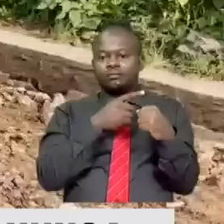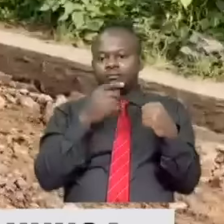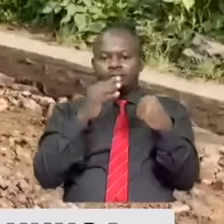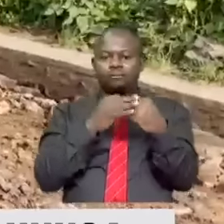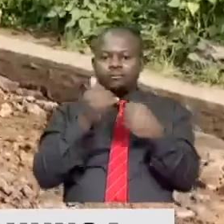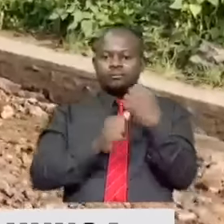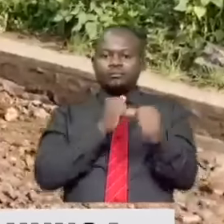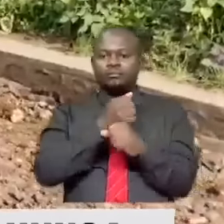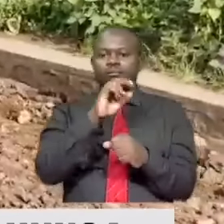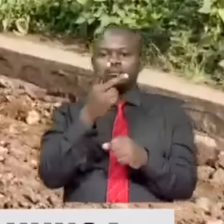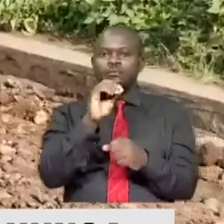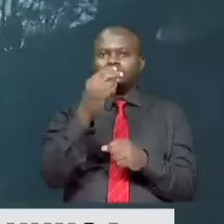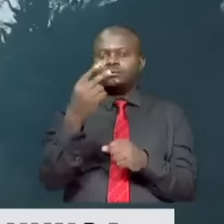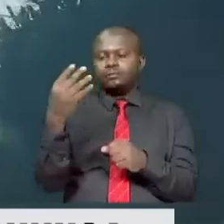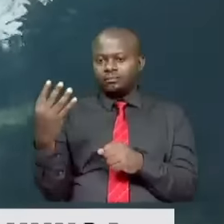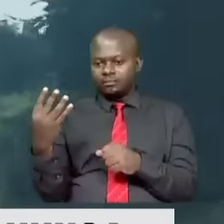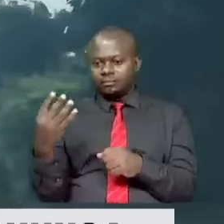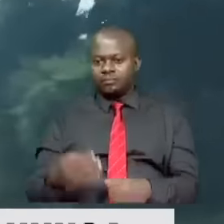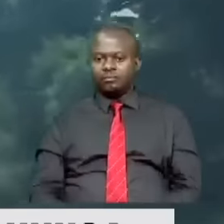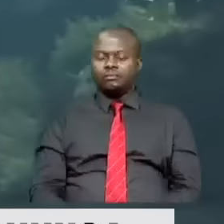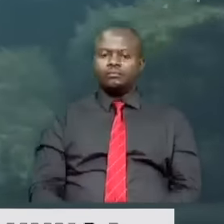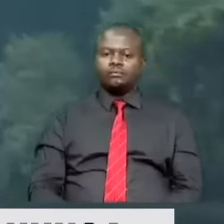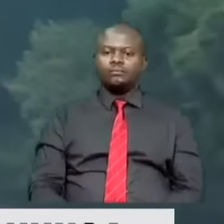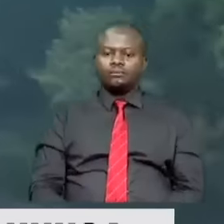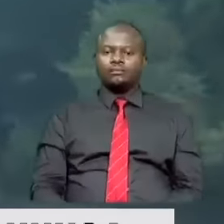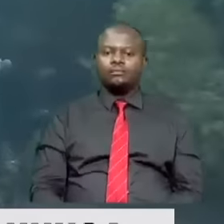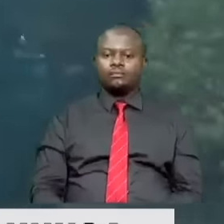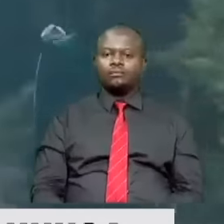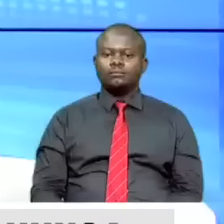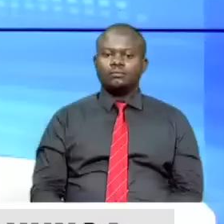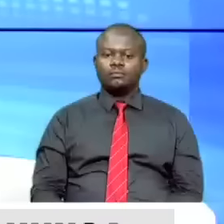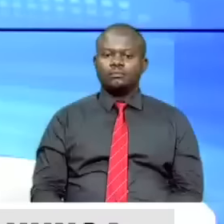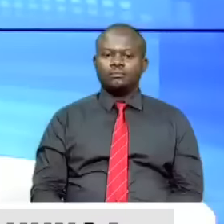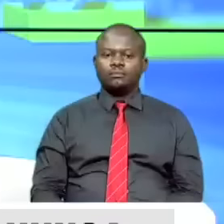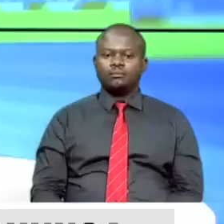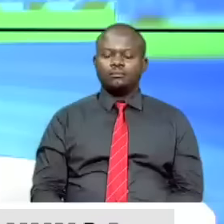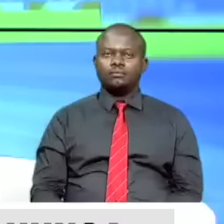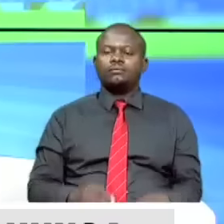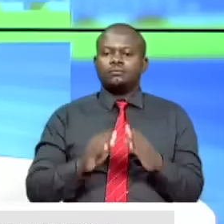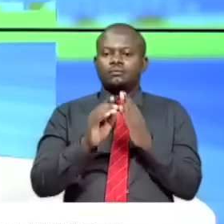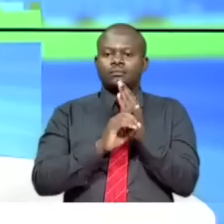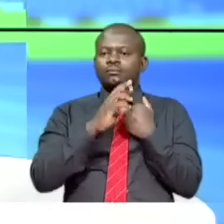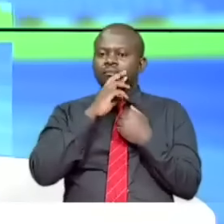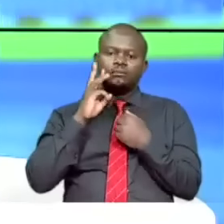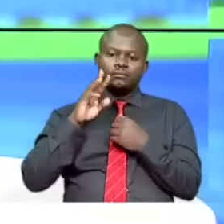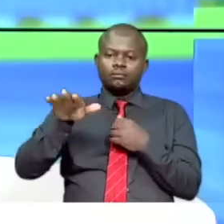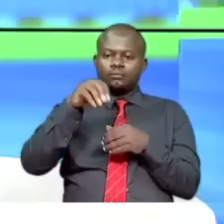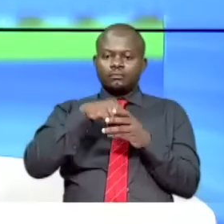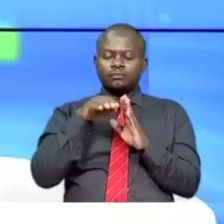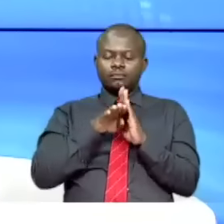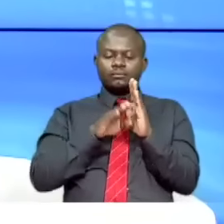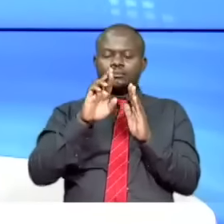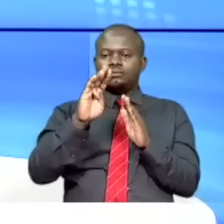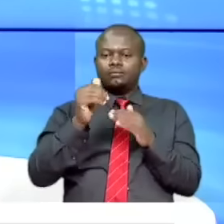wa 2024. Uwimana Emmanuel mu karere ka Burera. Kerekeze mu karere ka Rwamagana rero muri gahunda ya RB hafi